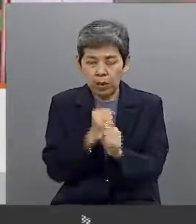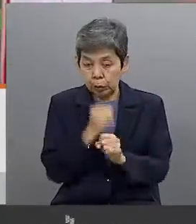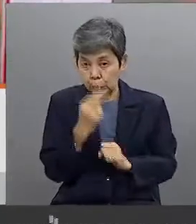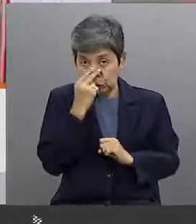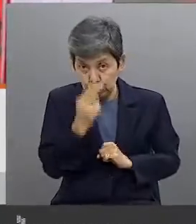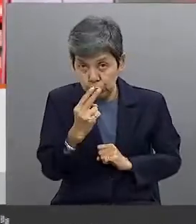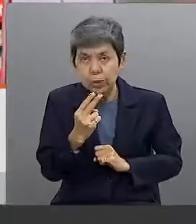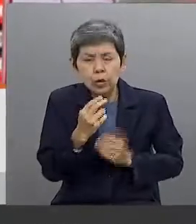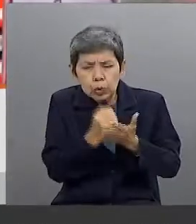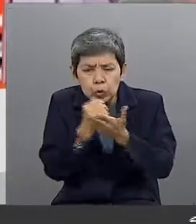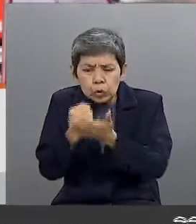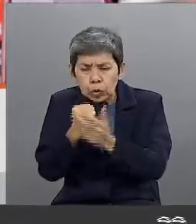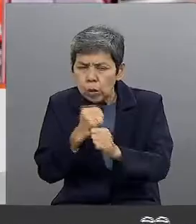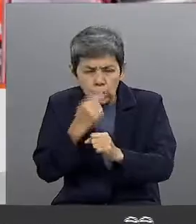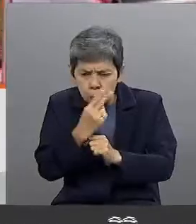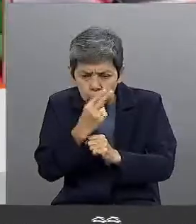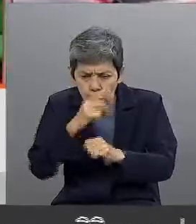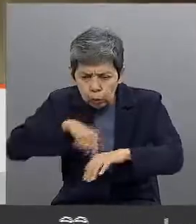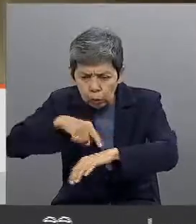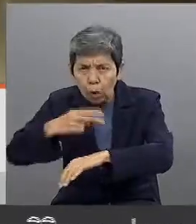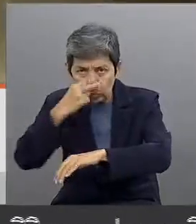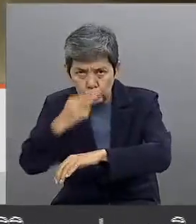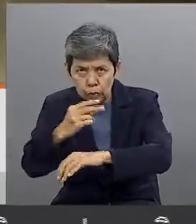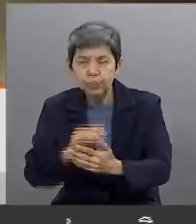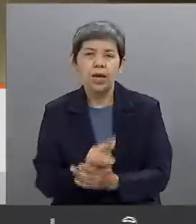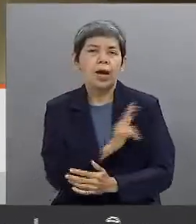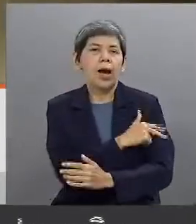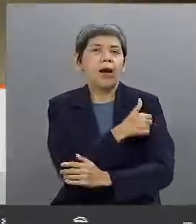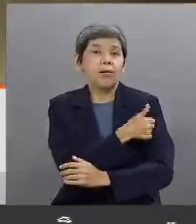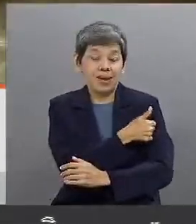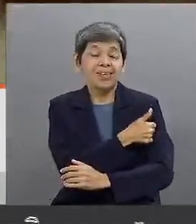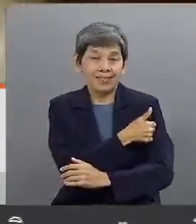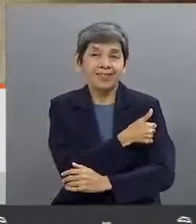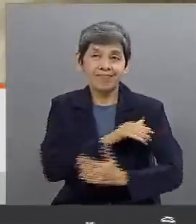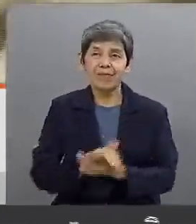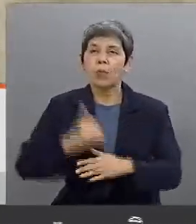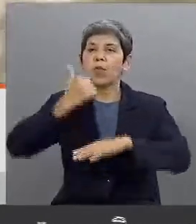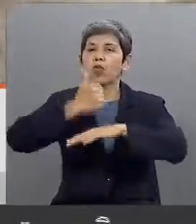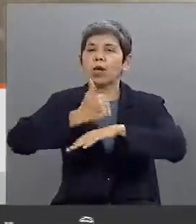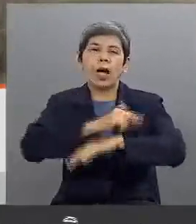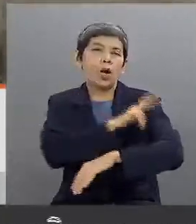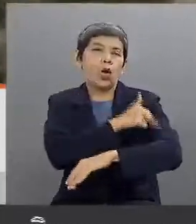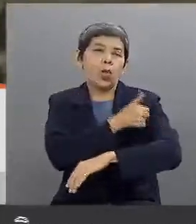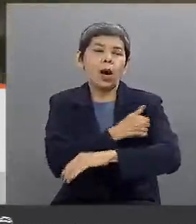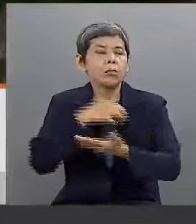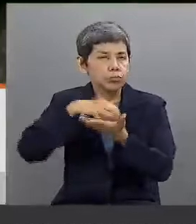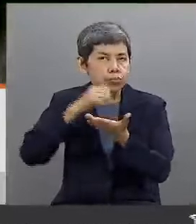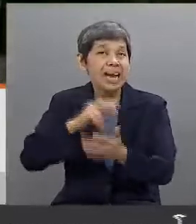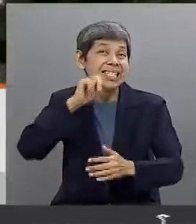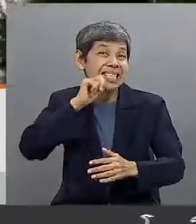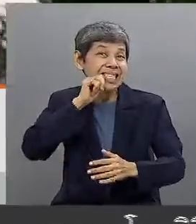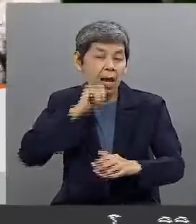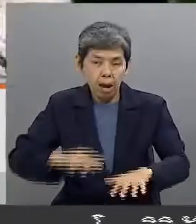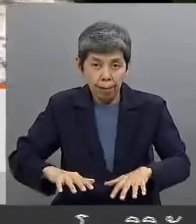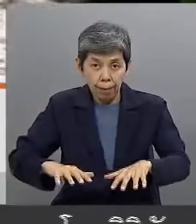ากันแบบรายชั่วโมงค่ะนายแพทย์ทรงเกียรติเล็กตระกูลผู้อำนวยการโรงพยาบาลก็บอกว่าระดับน้ำที่เพิ่มขึ้นทำให้โรง